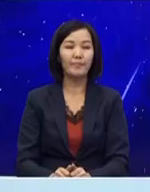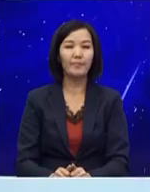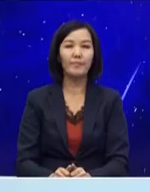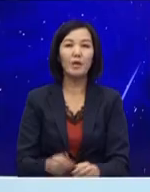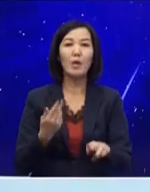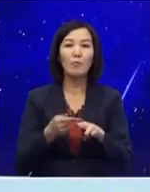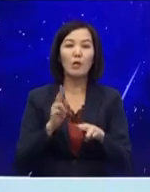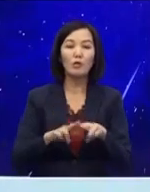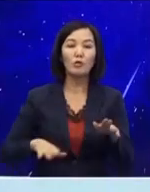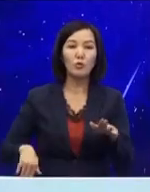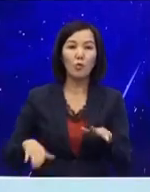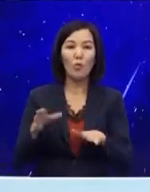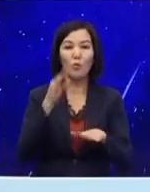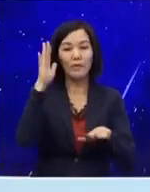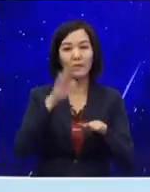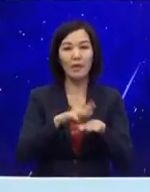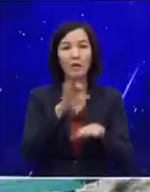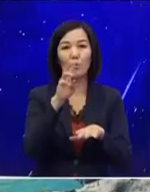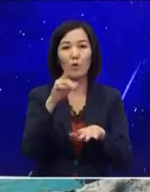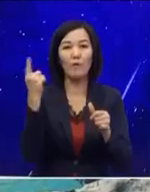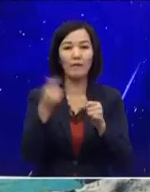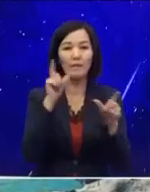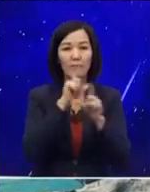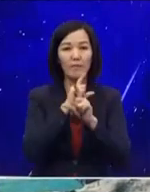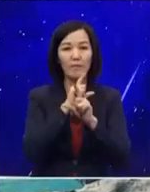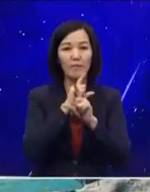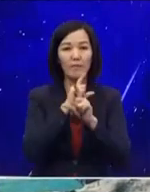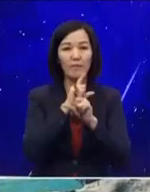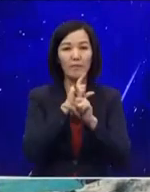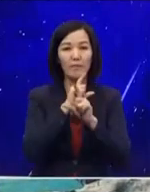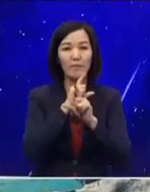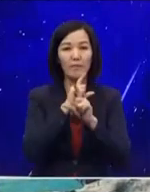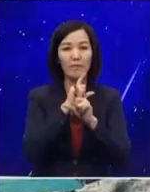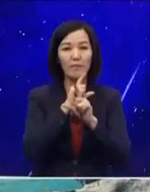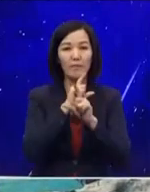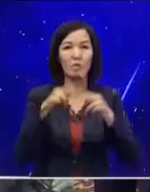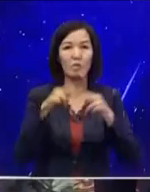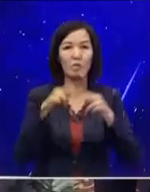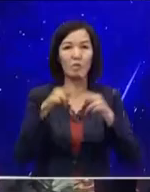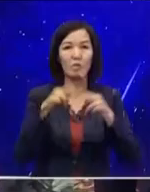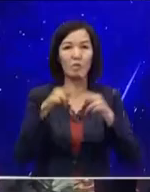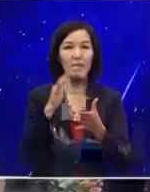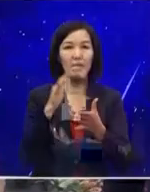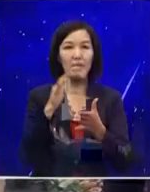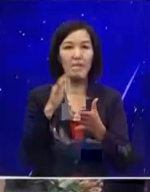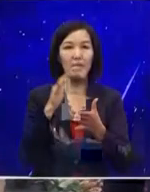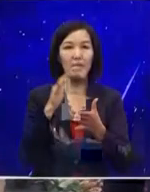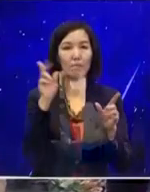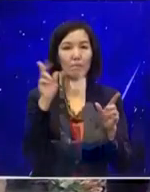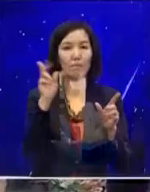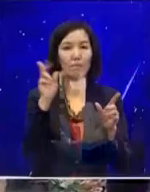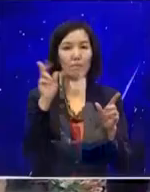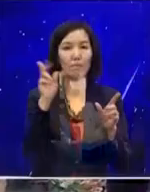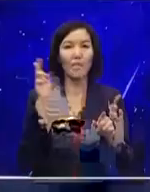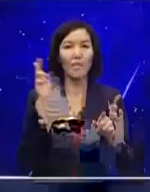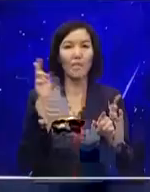Мұнан соң облыс әкімі Кемел Тоқаев атындағы орта мектепті кеңейту, жапшарзай салу жобаларымен танысты. Бүгінде бұл білім